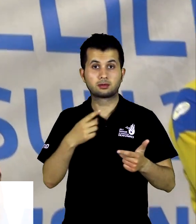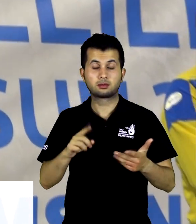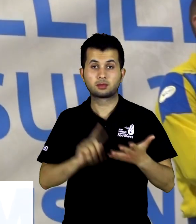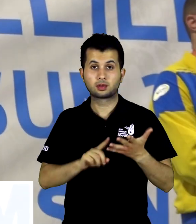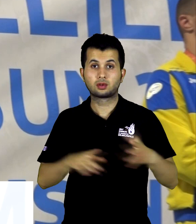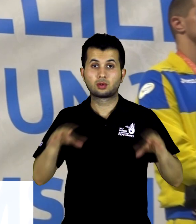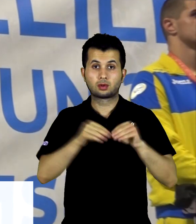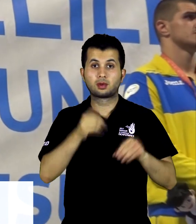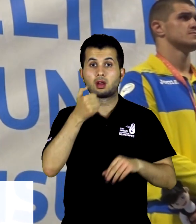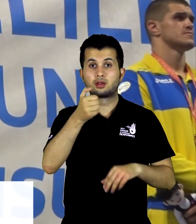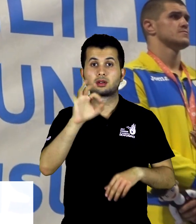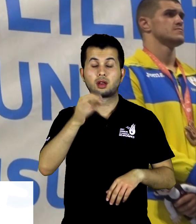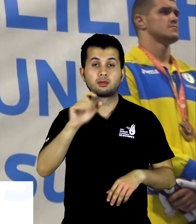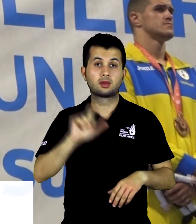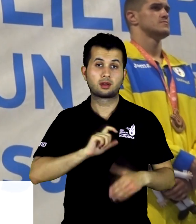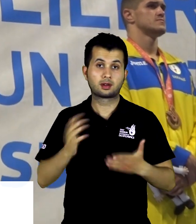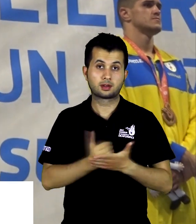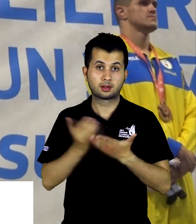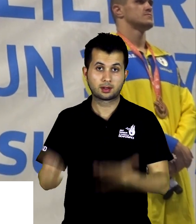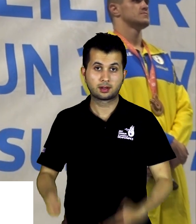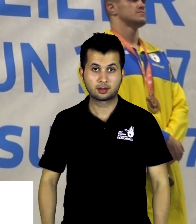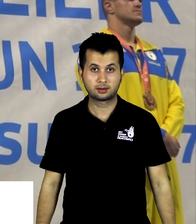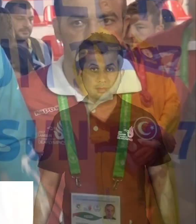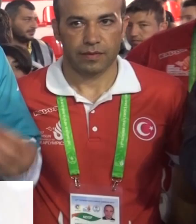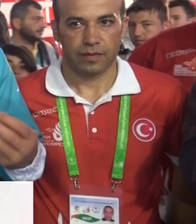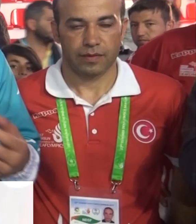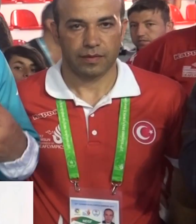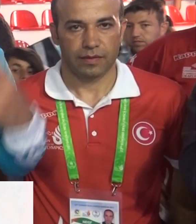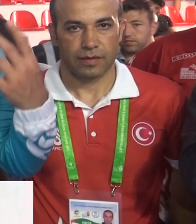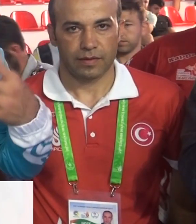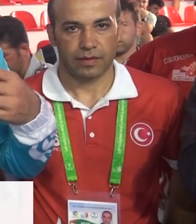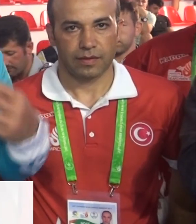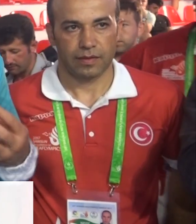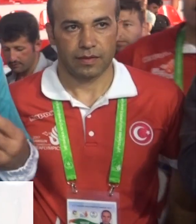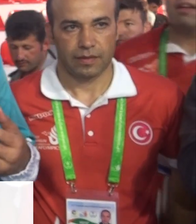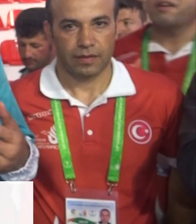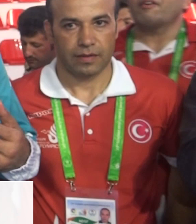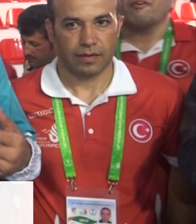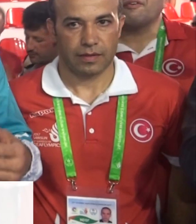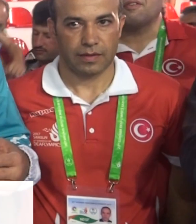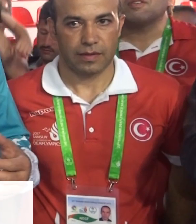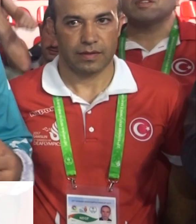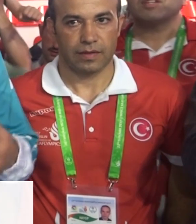üste 5. toplamda 6. altın madalyasını kazandı. Çok mutluyum.